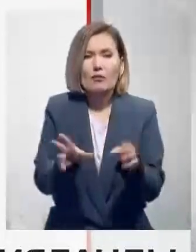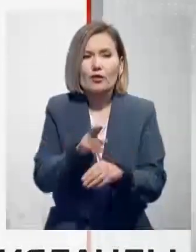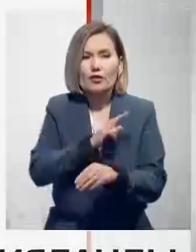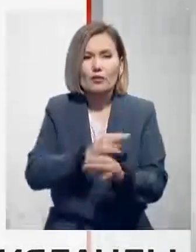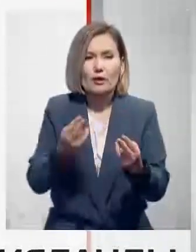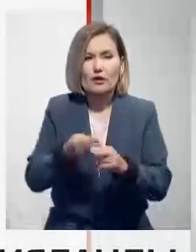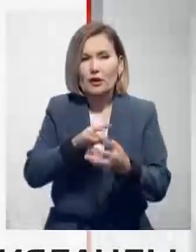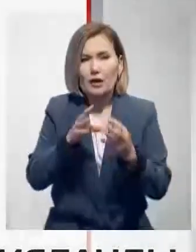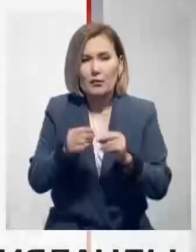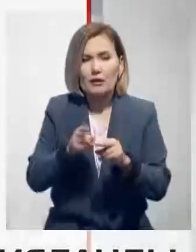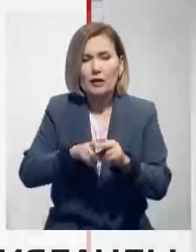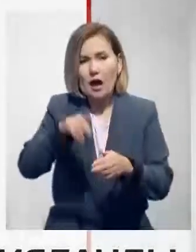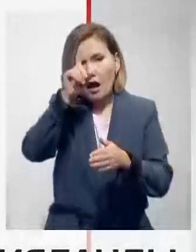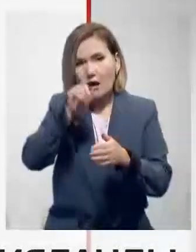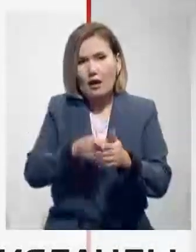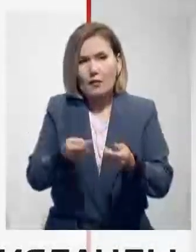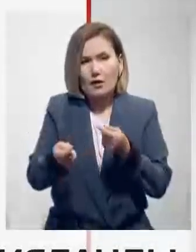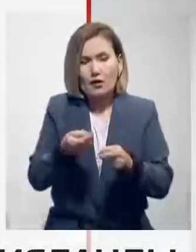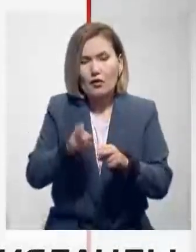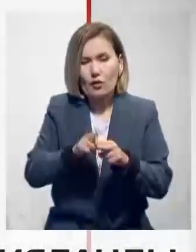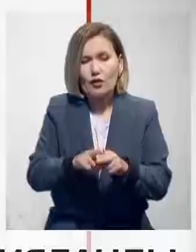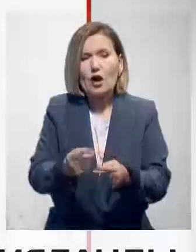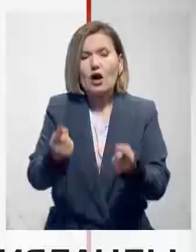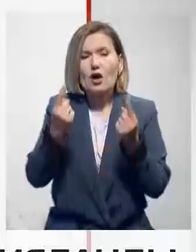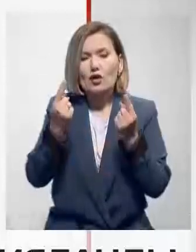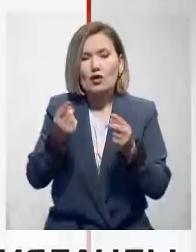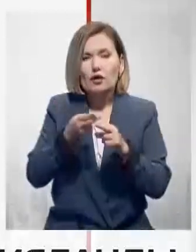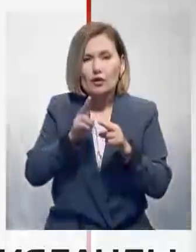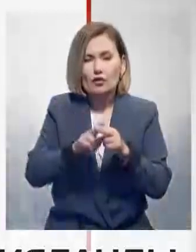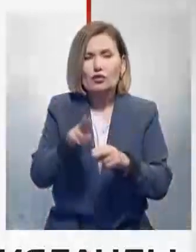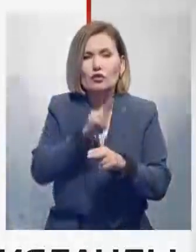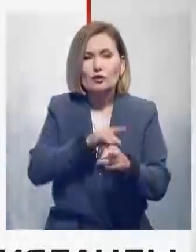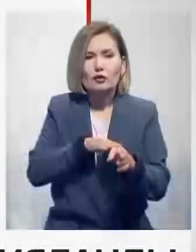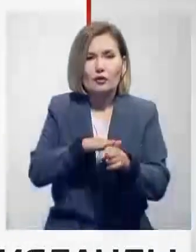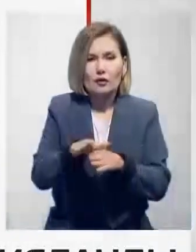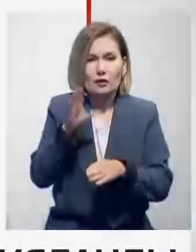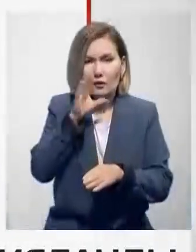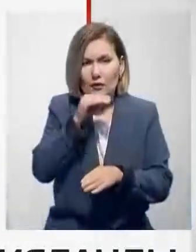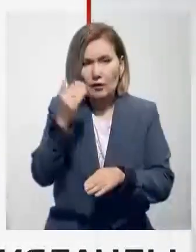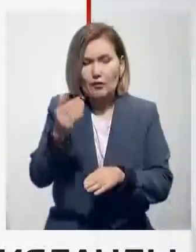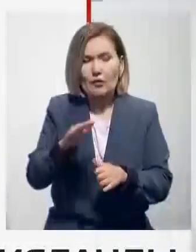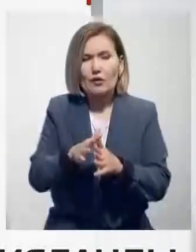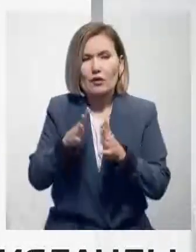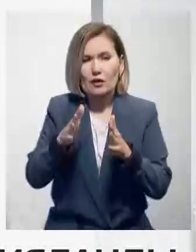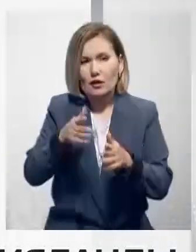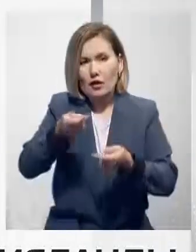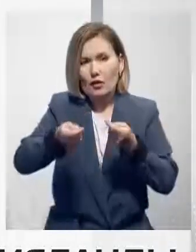атап өтіп, бұл ретте діни көшбасшылар шешуші рөл атқара алады дейді.